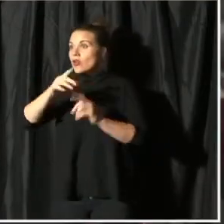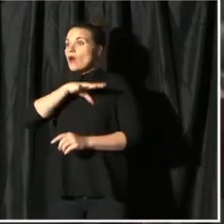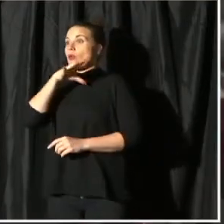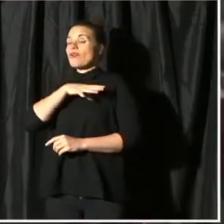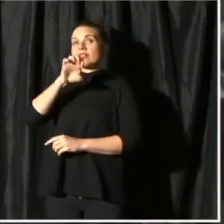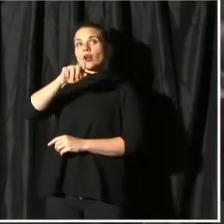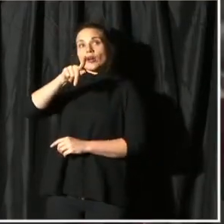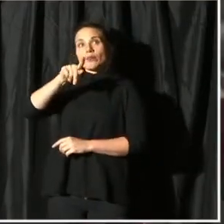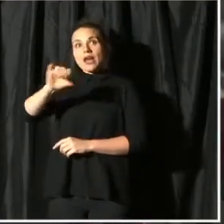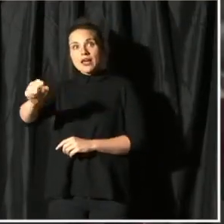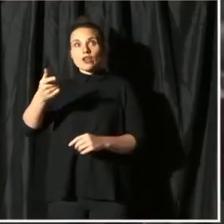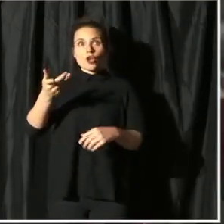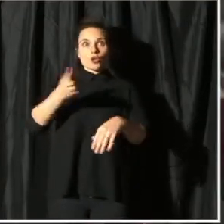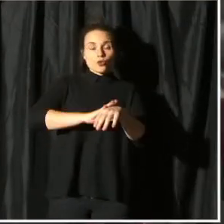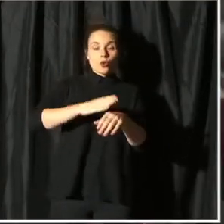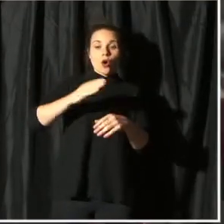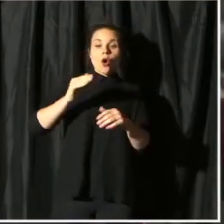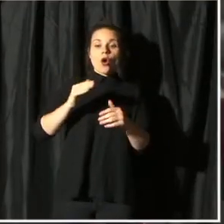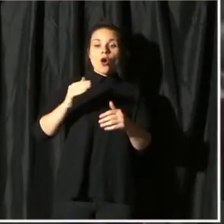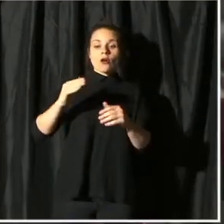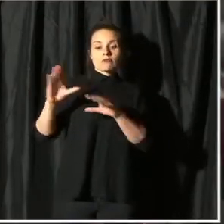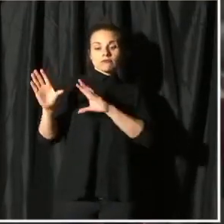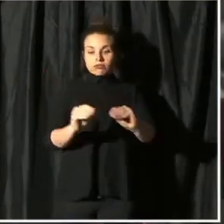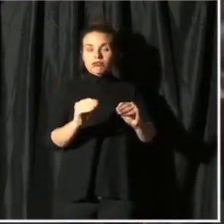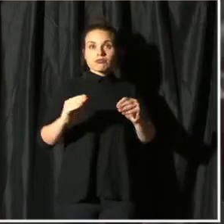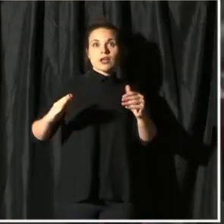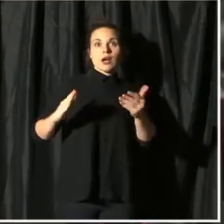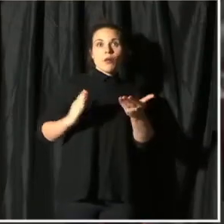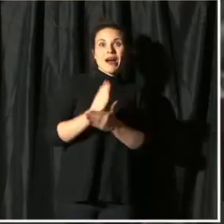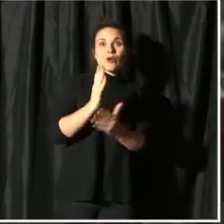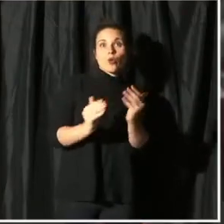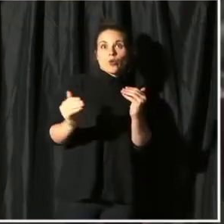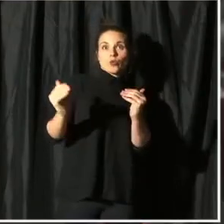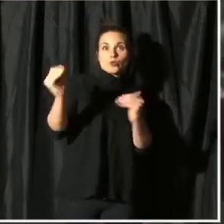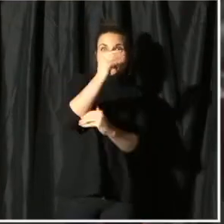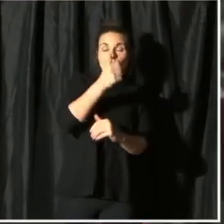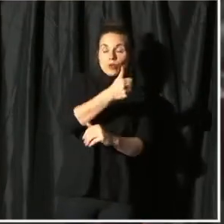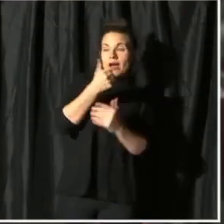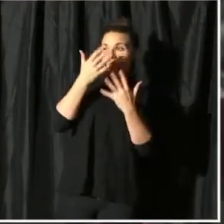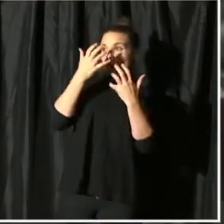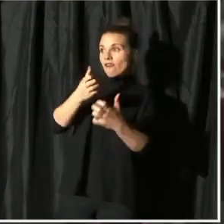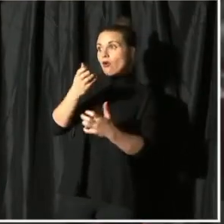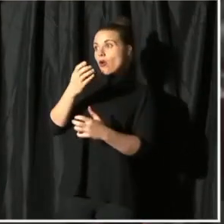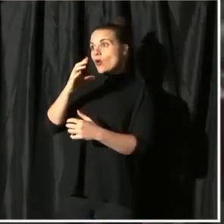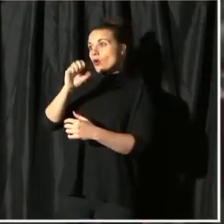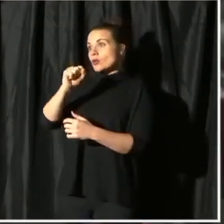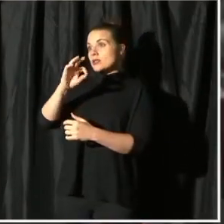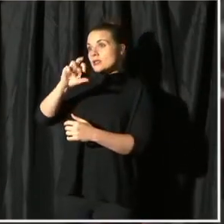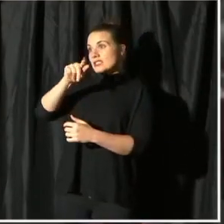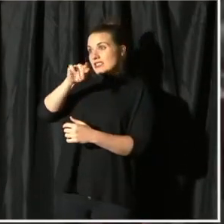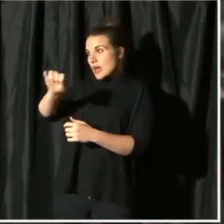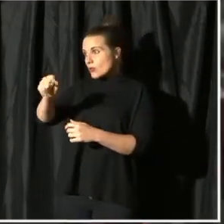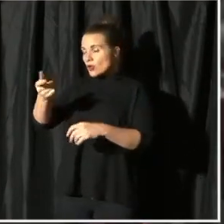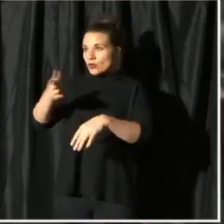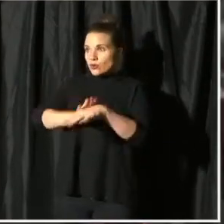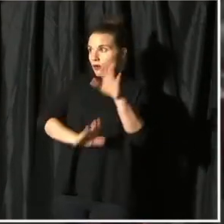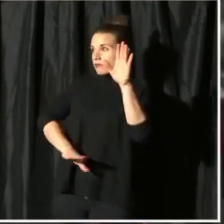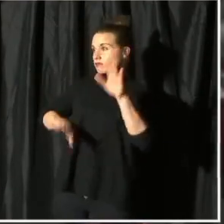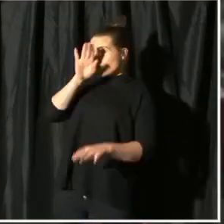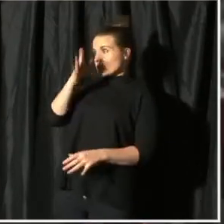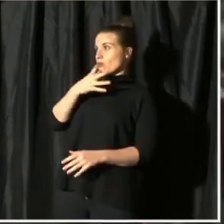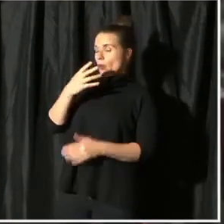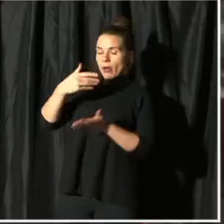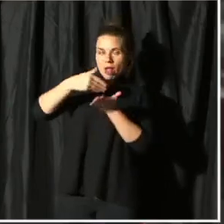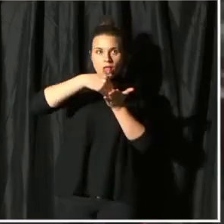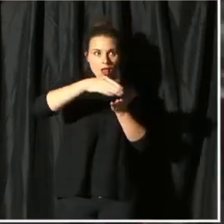et aucun de ses voeux en staps n'a été acceptée aujourd'hui il est en géographie il décroche ses